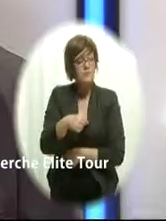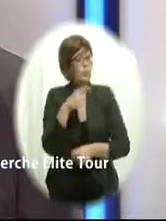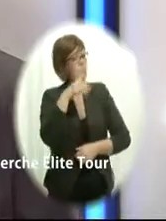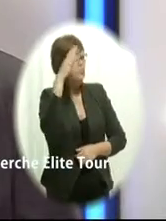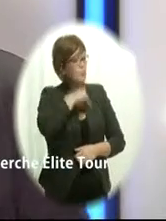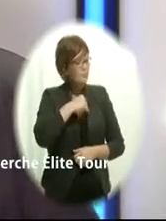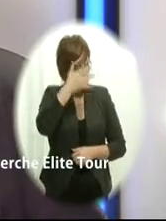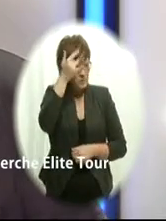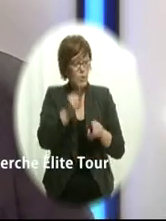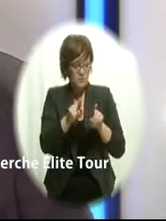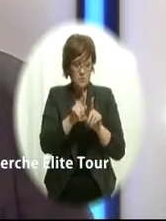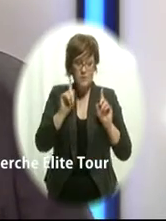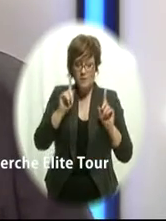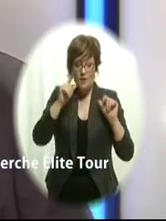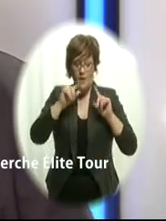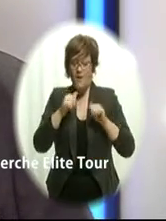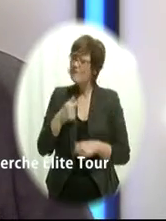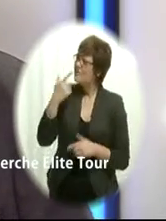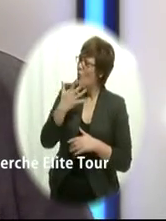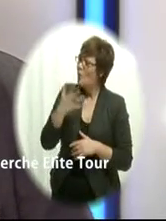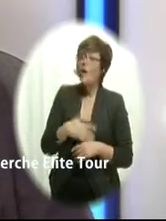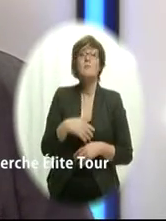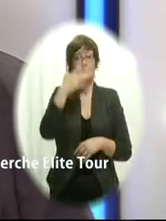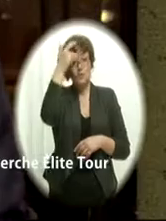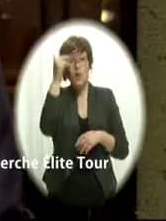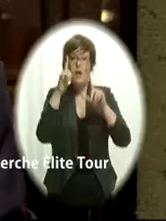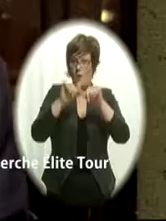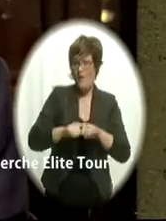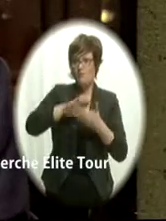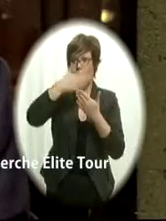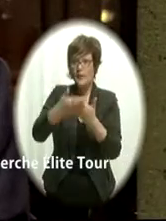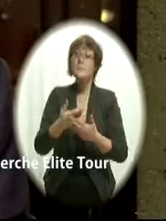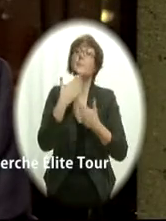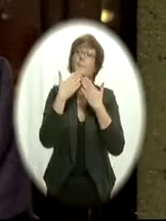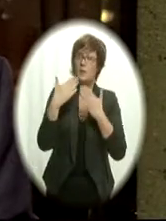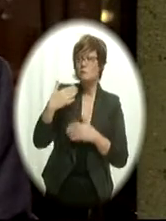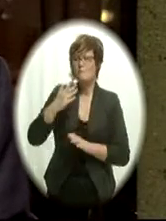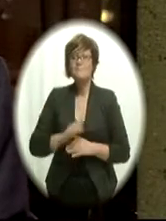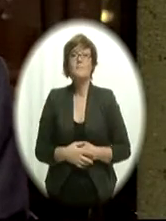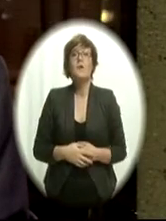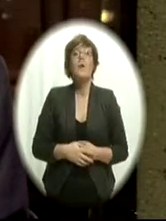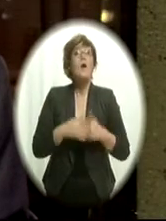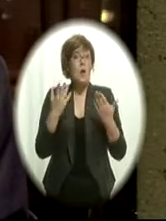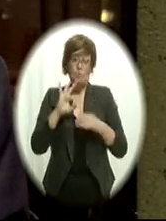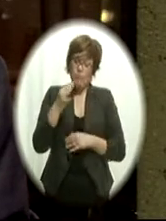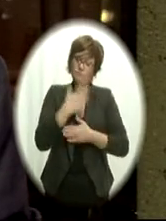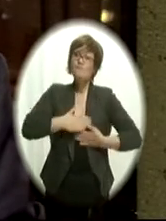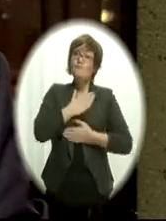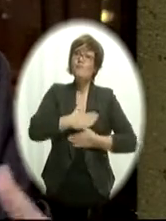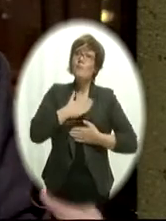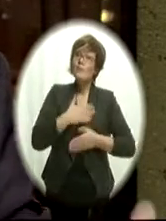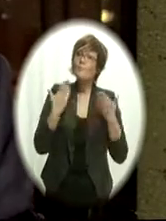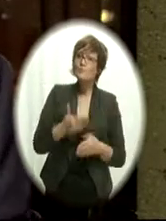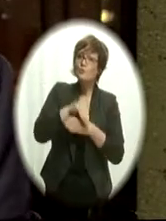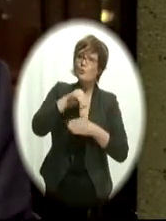pas, qui traduit aussi. Et redites-le, Félix. Sandra Delcol. Sandra Delcol, merci de la précision. Oui, on est heureux parce que c'est une façon de